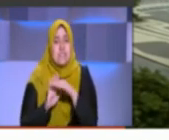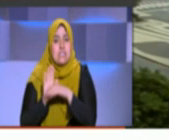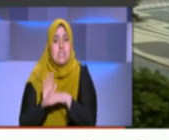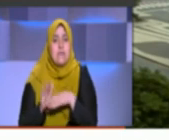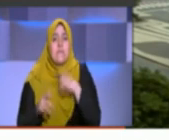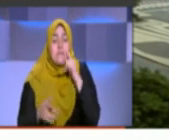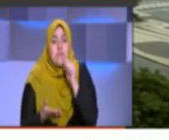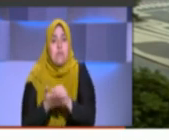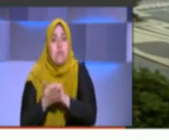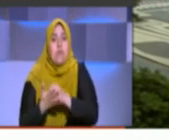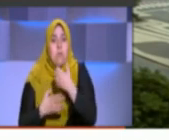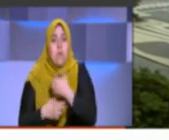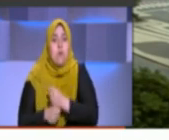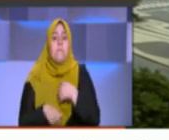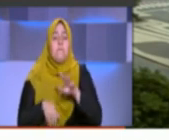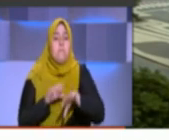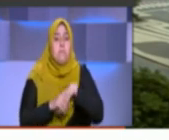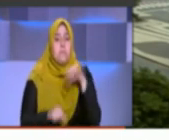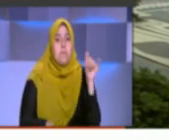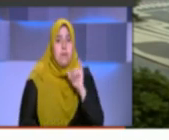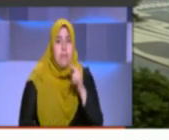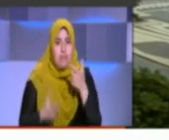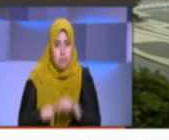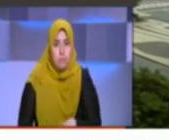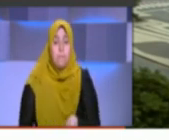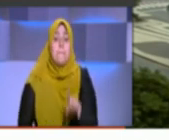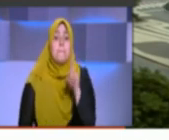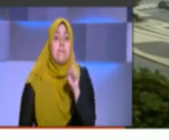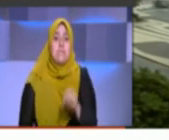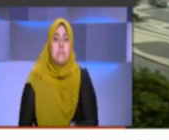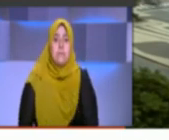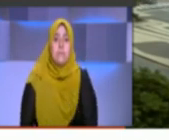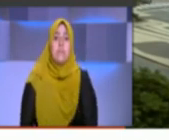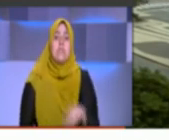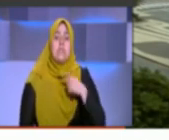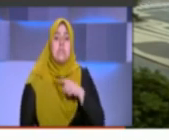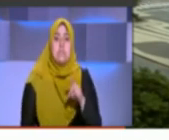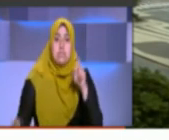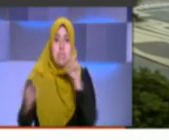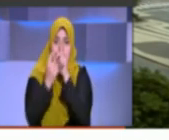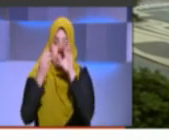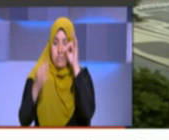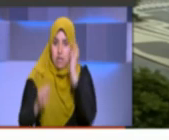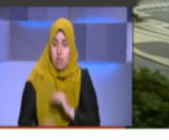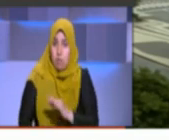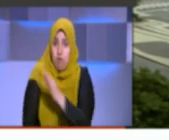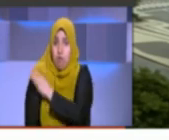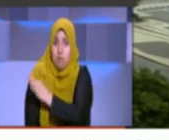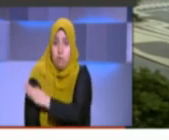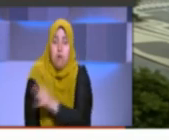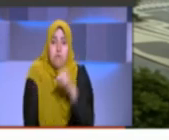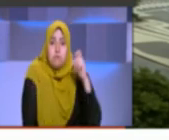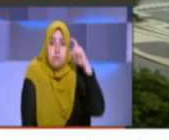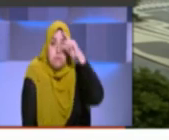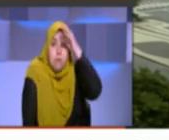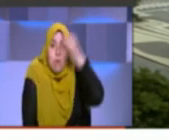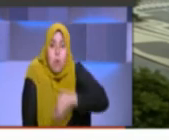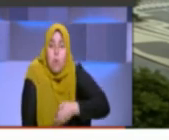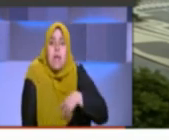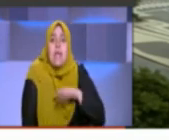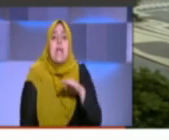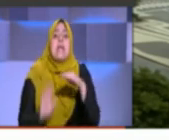عندنا اجراءات وقائيه بتتخذها الدوله، لكن التحدي الحقيقي والاختبار الصعب هو مدى التزام